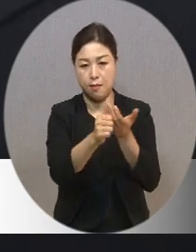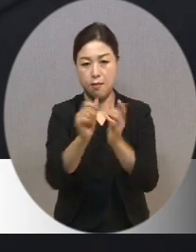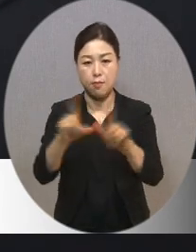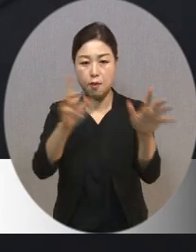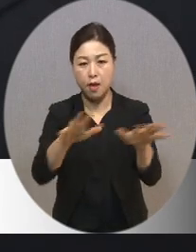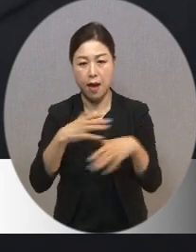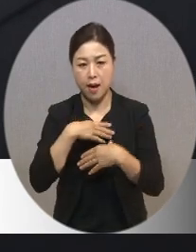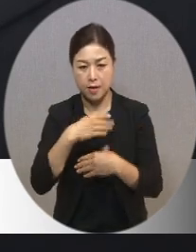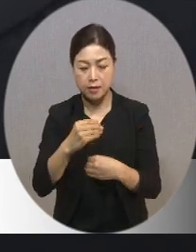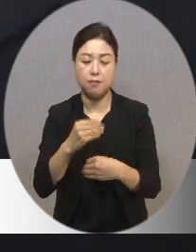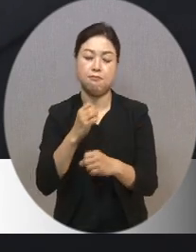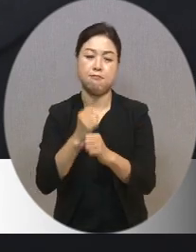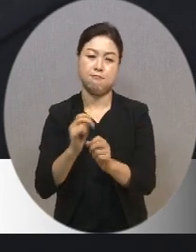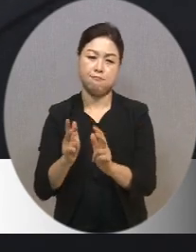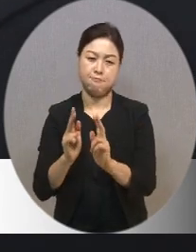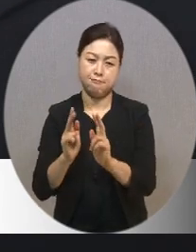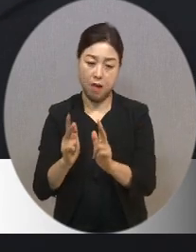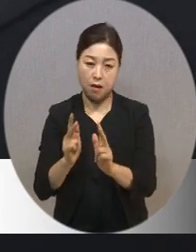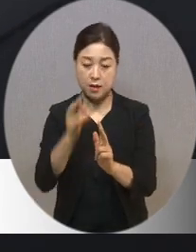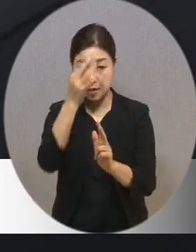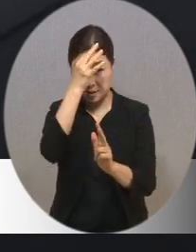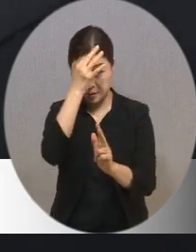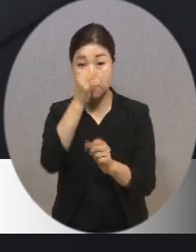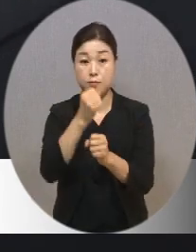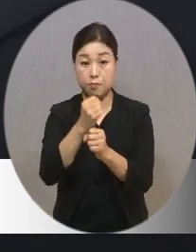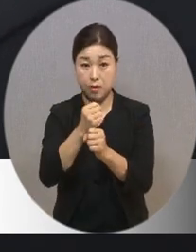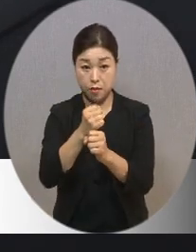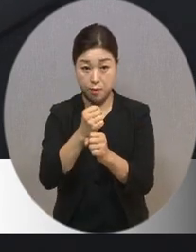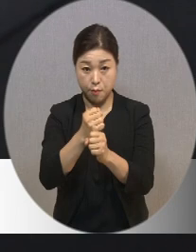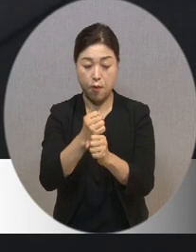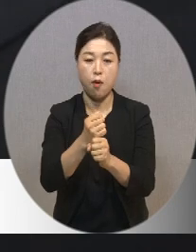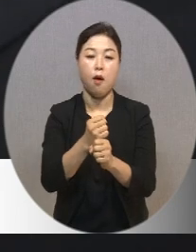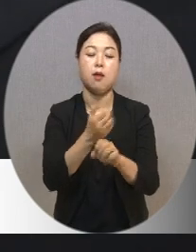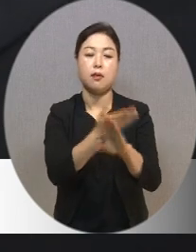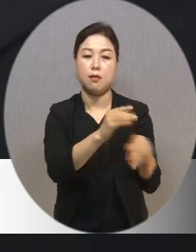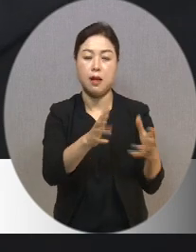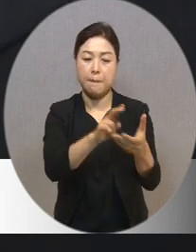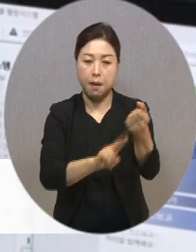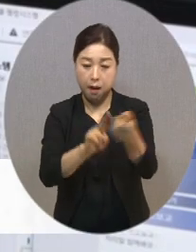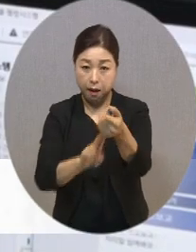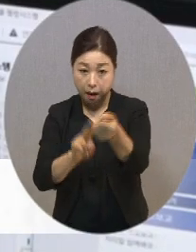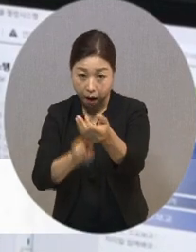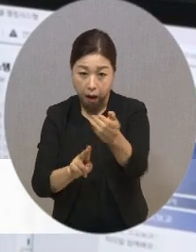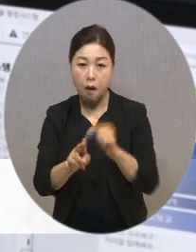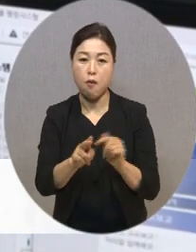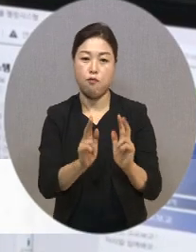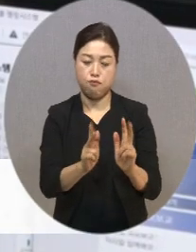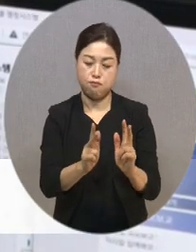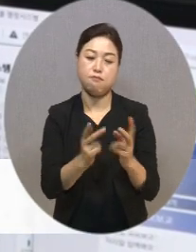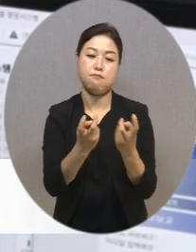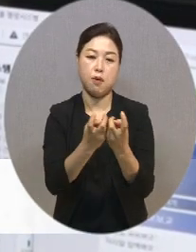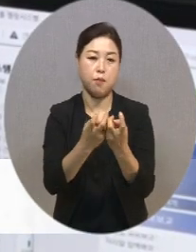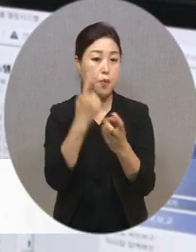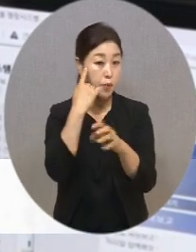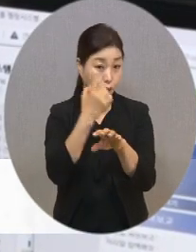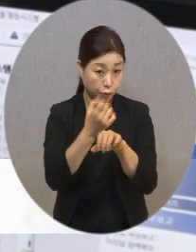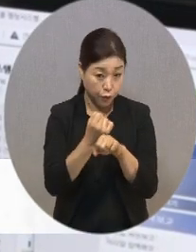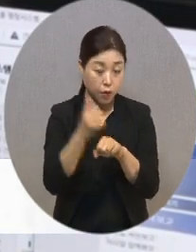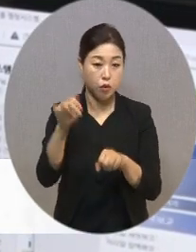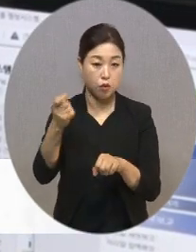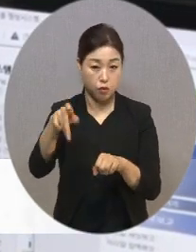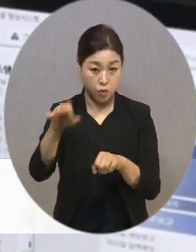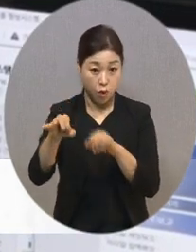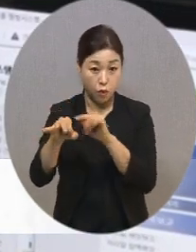기술 정립, 수출에 적합한 가공 제품 개발에 집중할 것이라고 전하며 고흥유자통합법인과